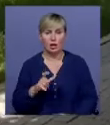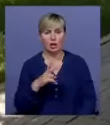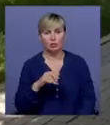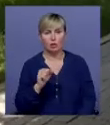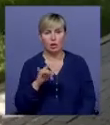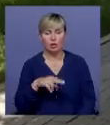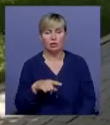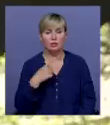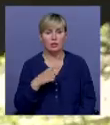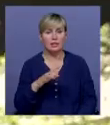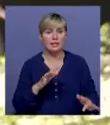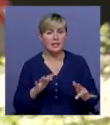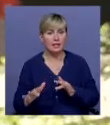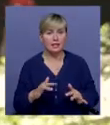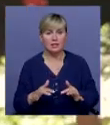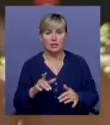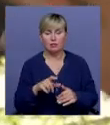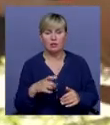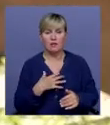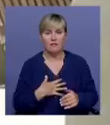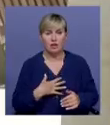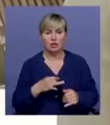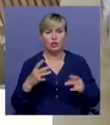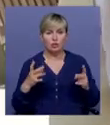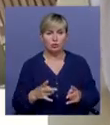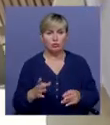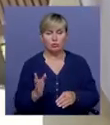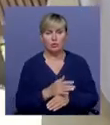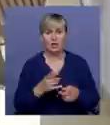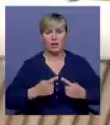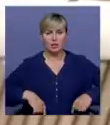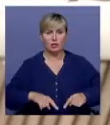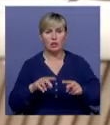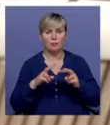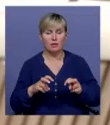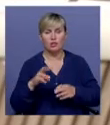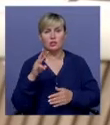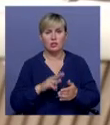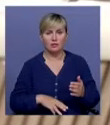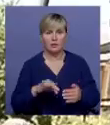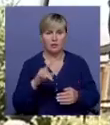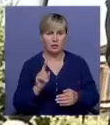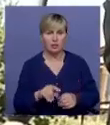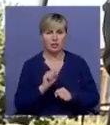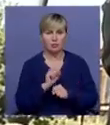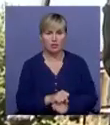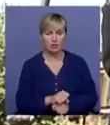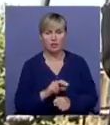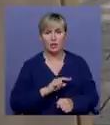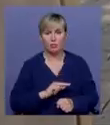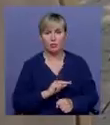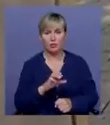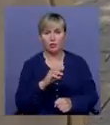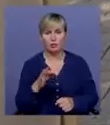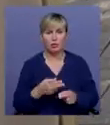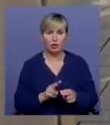доков он считает что деятельность дилетантов важно и нужно пресекать организовывать проверки штрафовать и даже приостанавливать работу с то